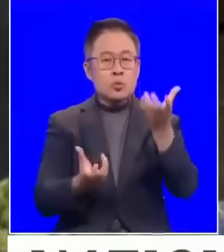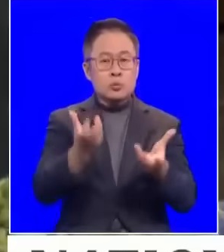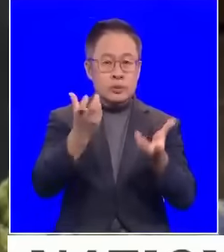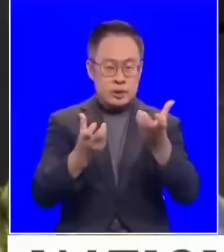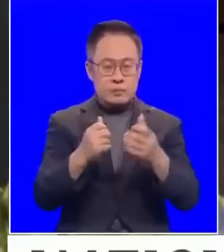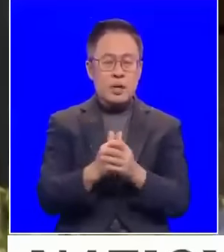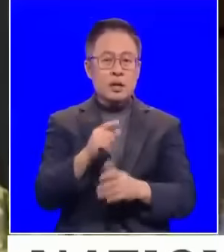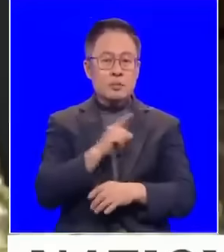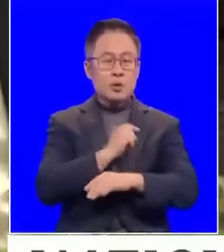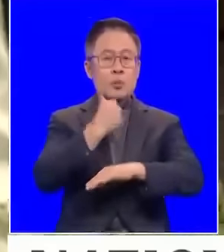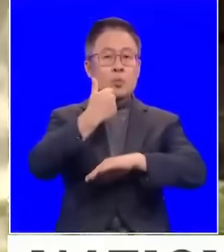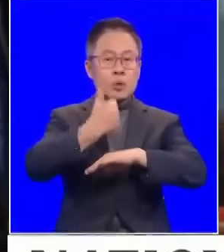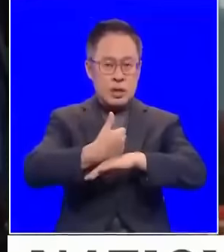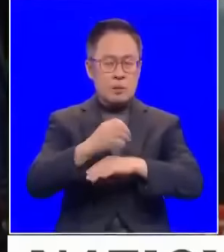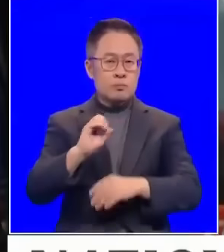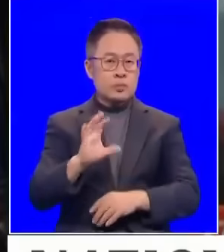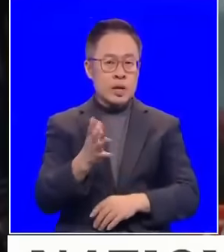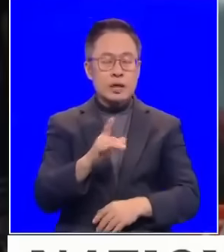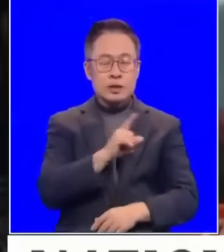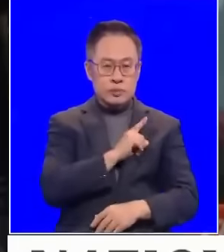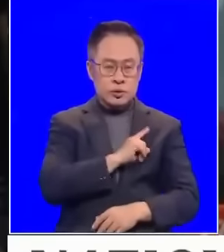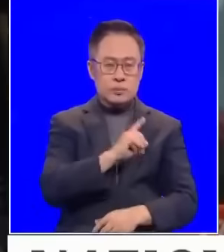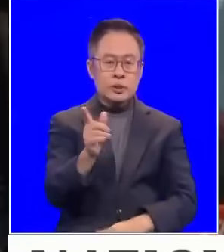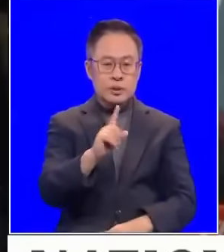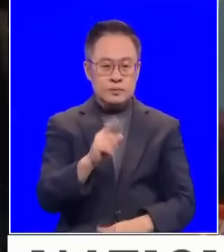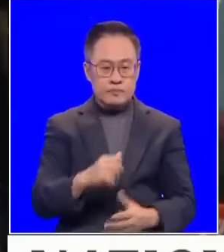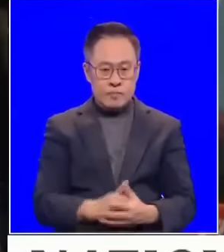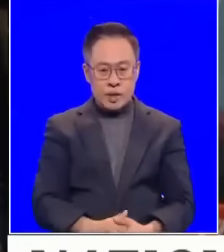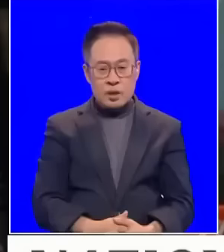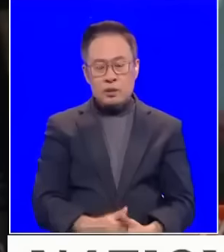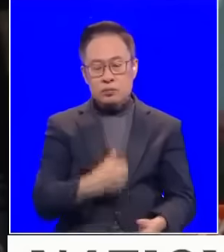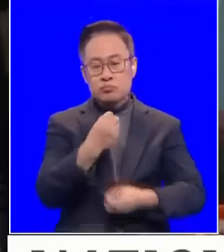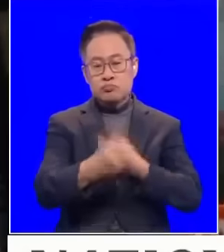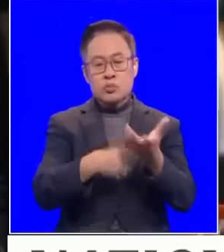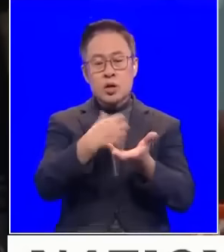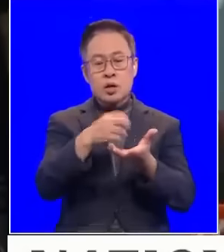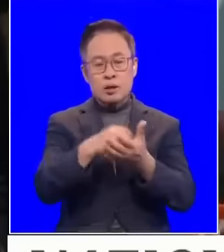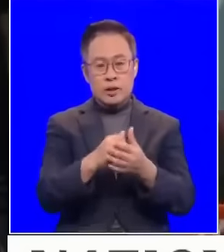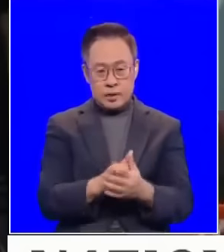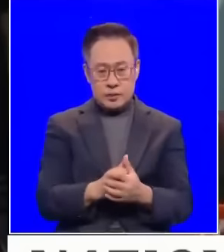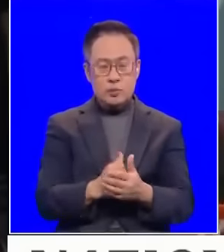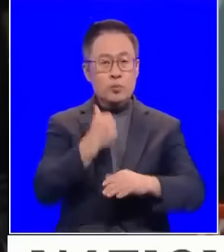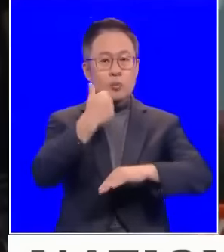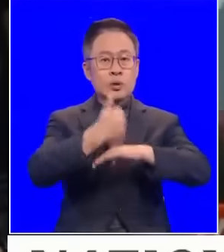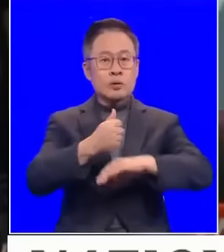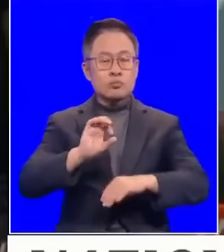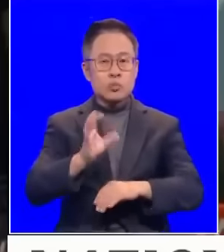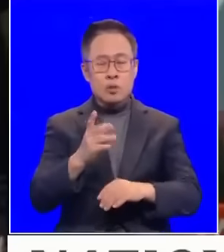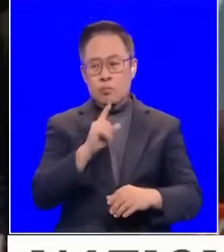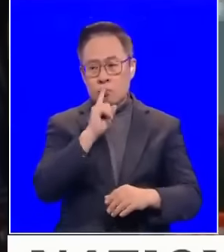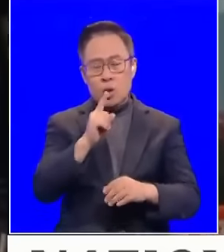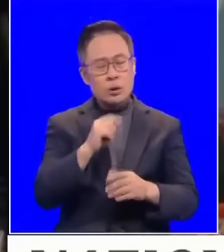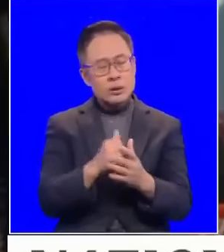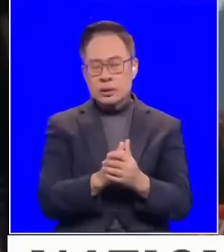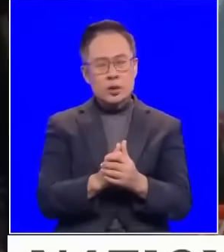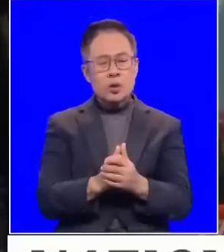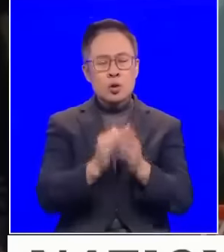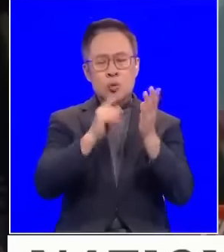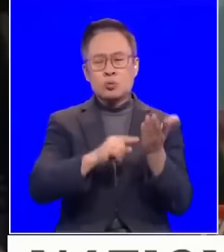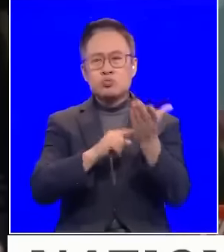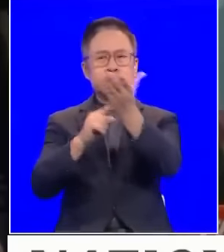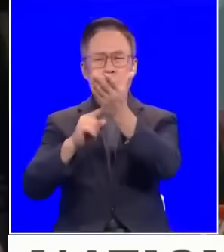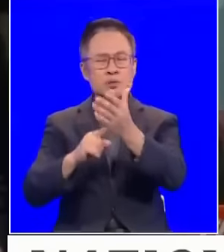านะหัวหน้าพรรคประชาชาตินะคะก็พูดถึงเรื่องนี้แหละค่ะพันตำรวจเอกทวีบอก มันไม่มีข้อเท็จจริงตามที่ผู้ร้องเขากล่าวอ้